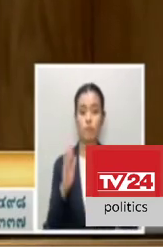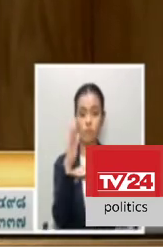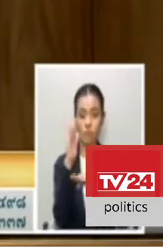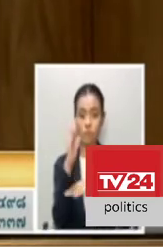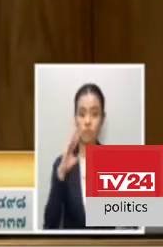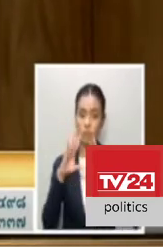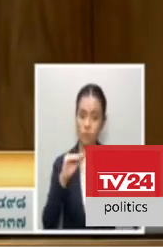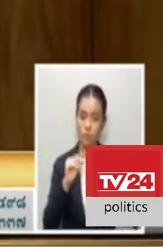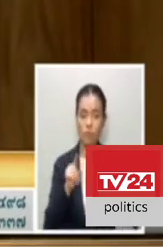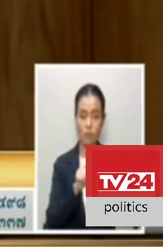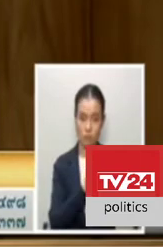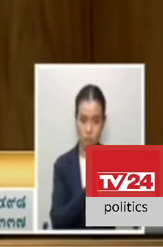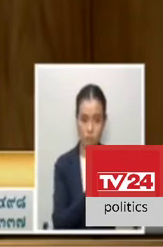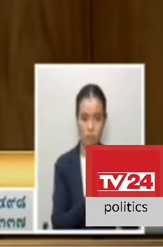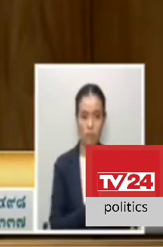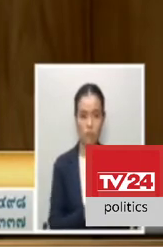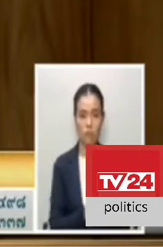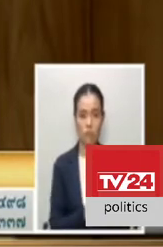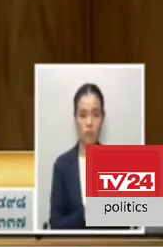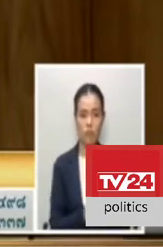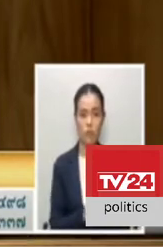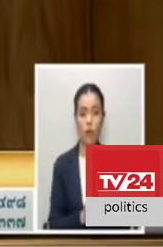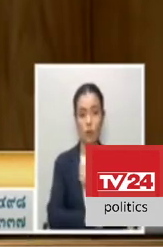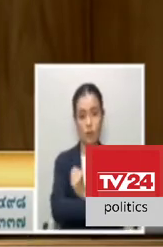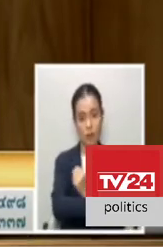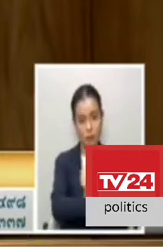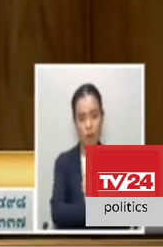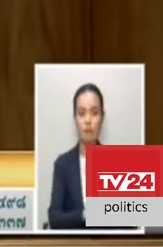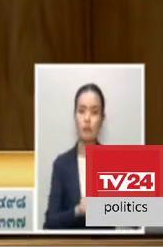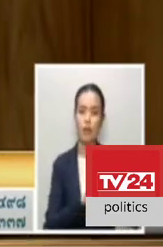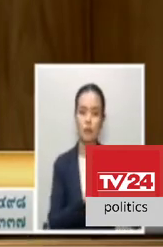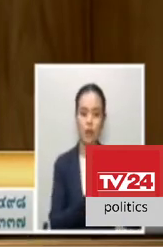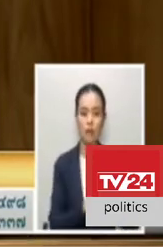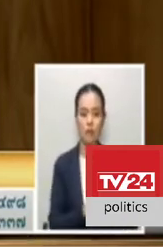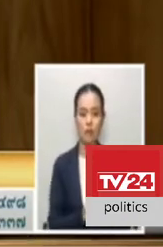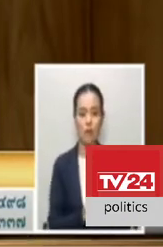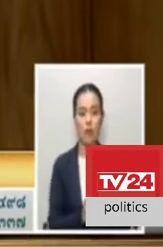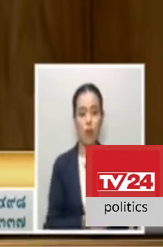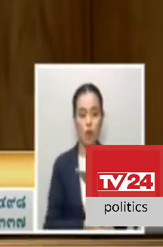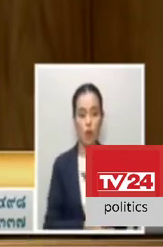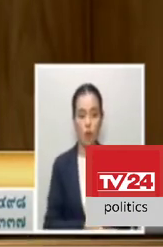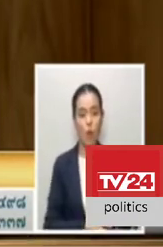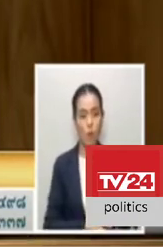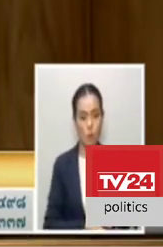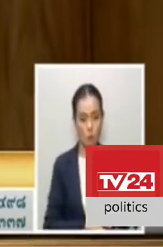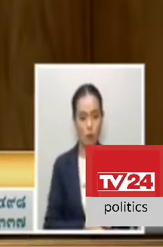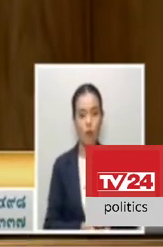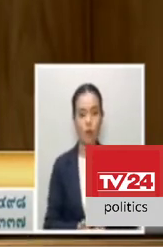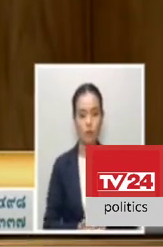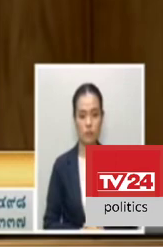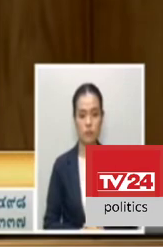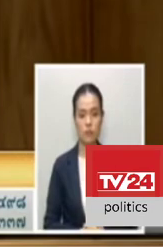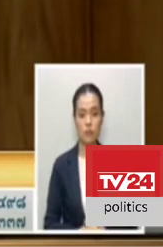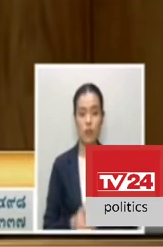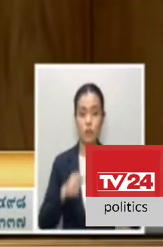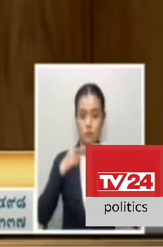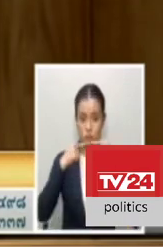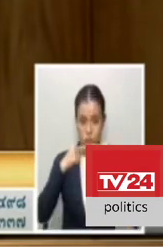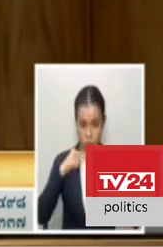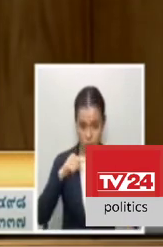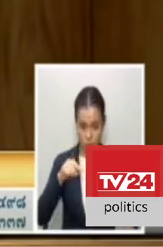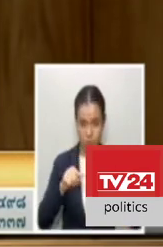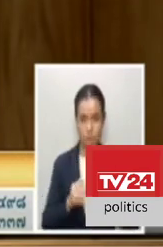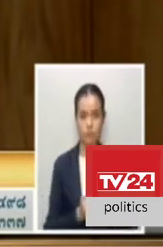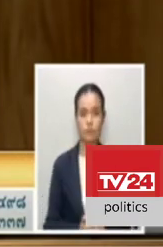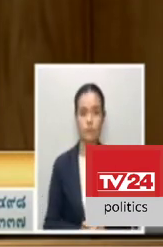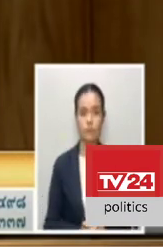ะรวมไปถึงเรื่องที่ไปภาพพิงกับรายงานและอื่นๆก็ขอเรียนเป็นคำตอบก็อย